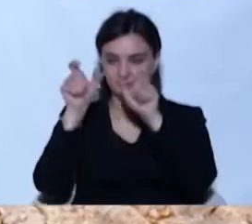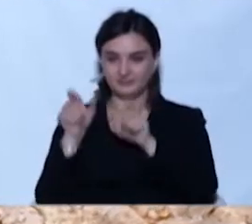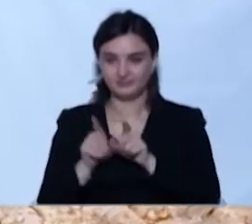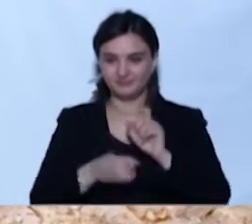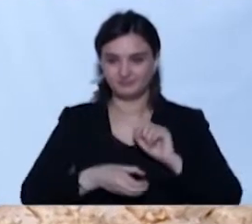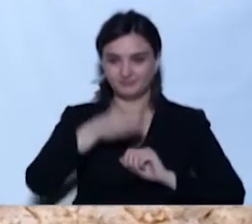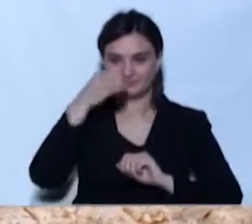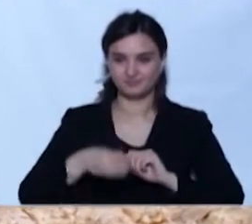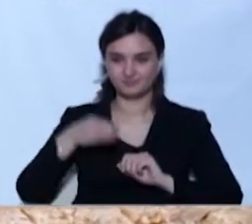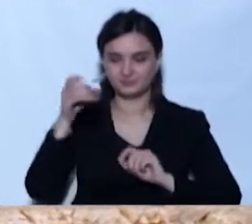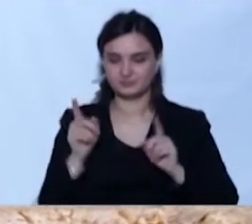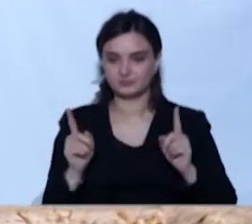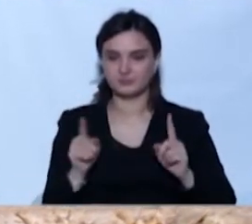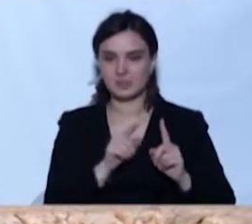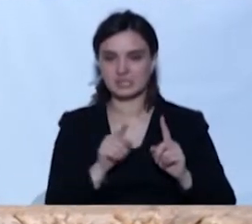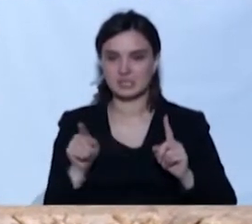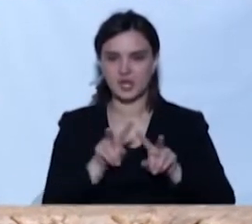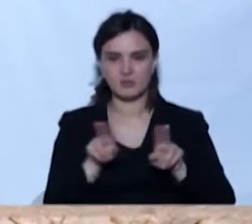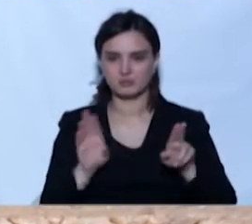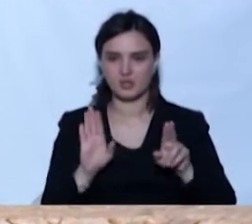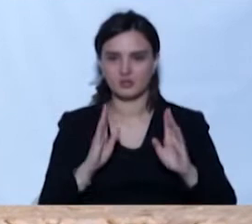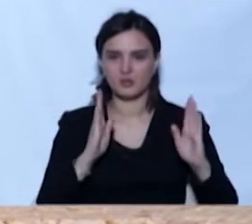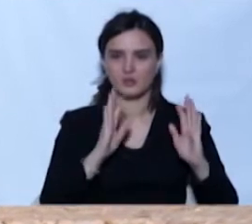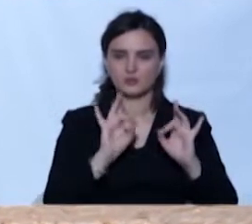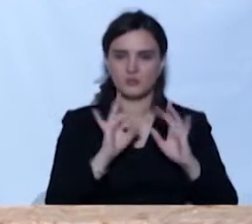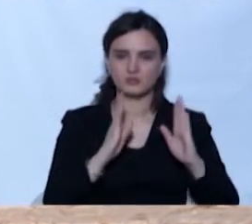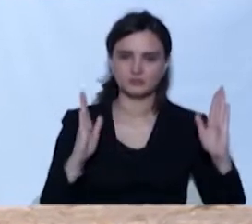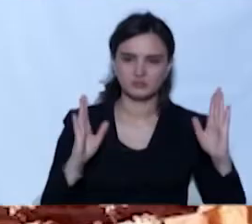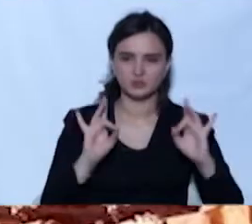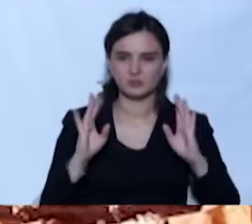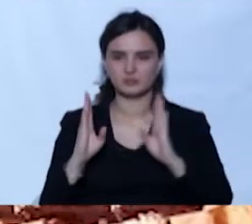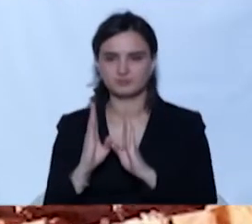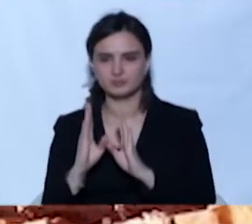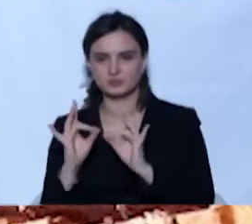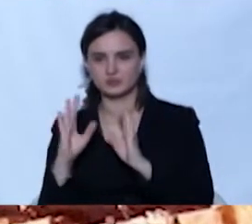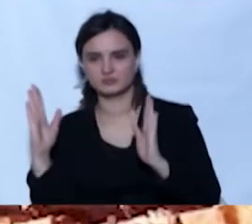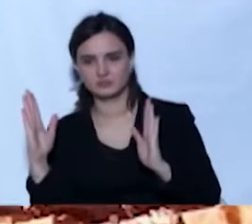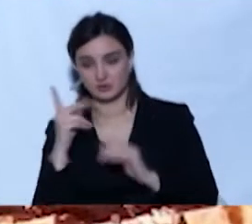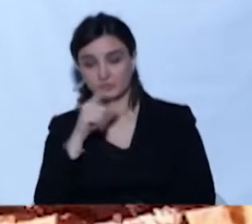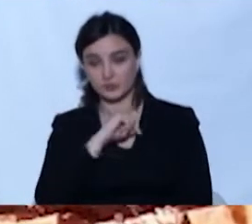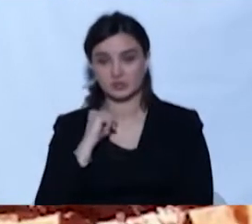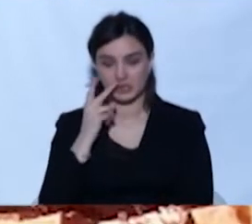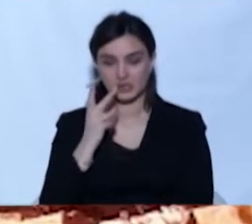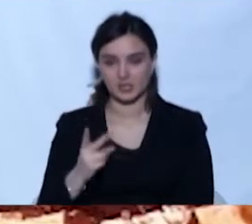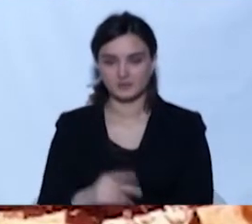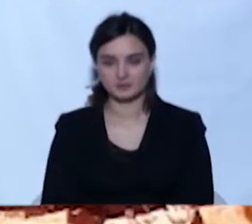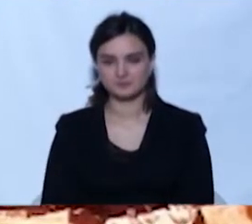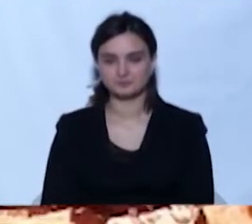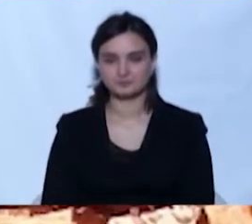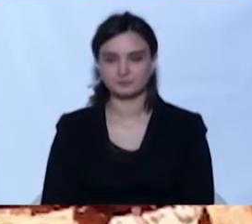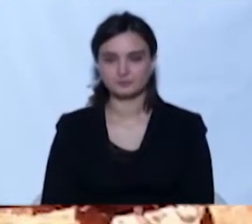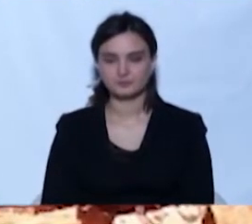არის ერთმანეთის ტოლი. ამას აი ესე რომ დააკვირდებით, ძალიან ნათლად დაინახავთ. თუმცა ჩვენ